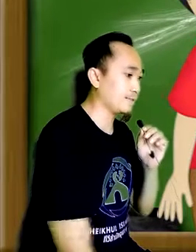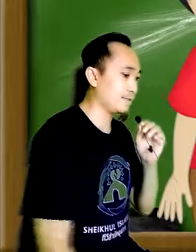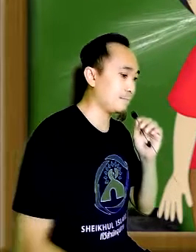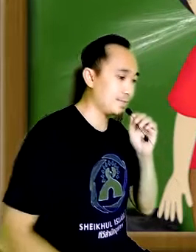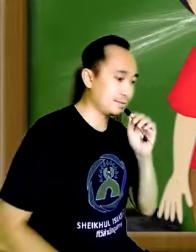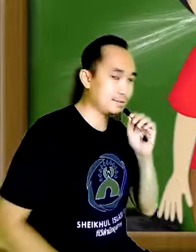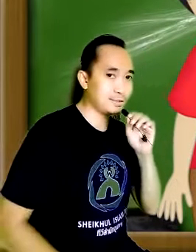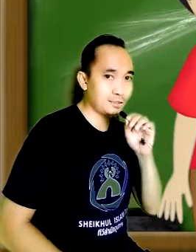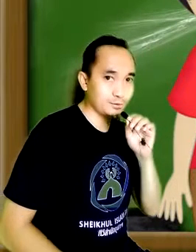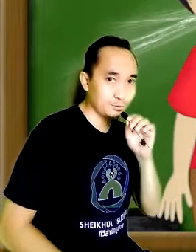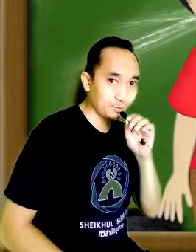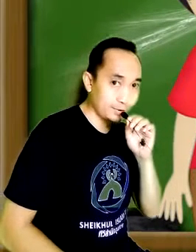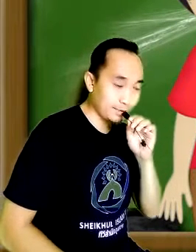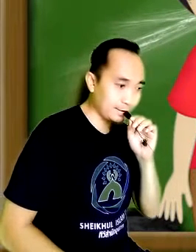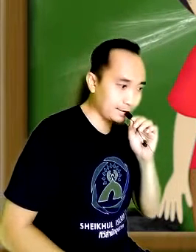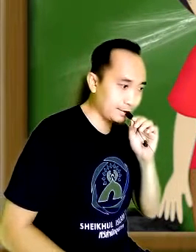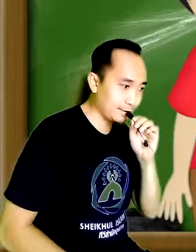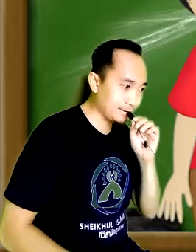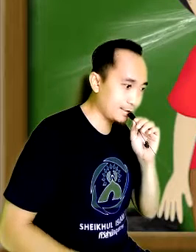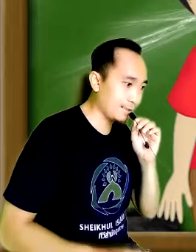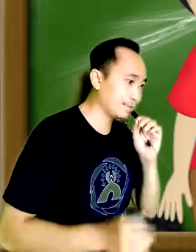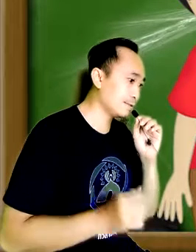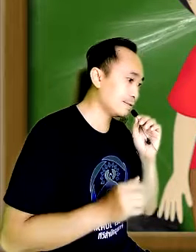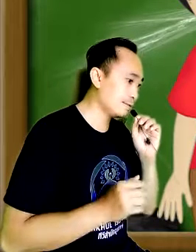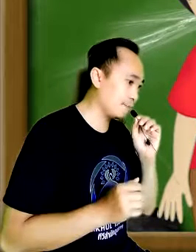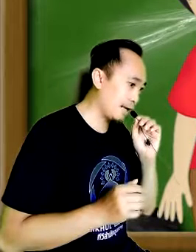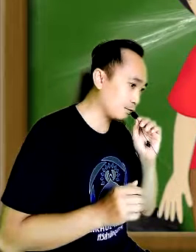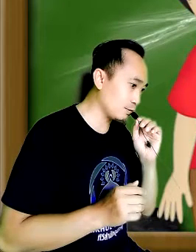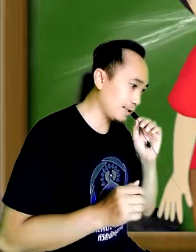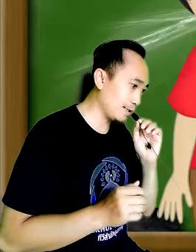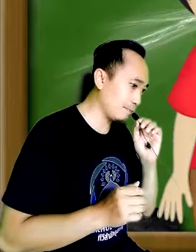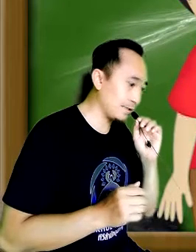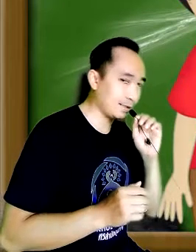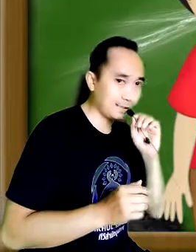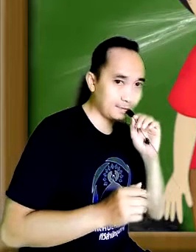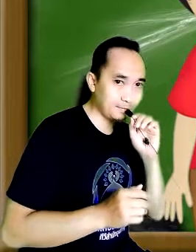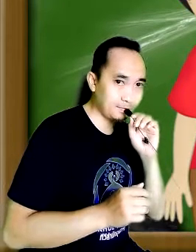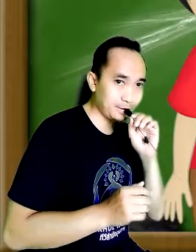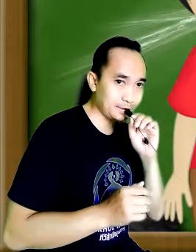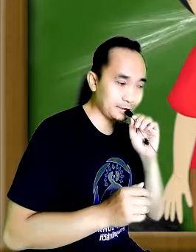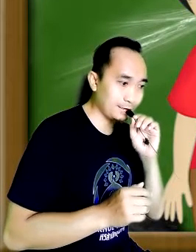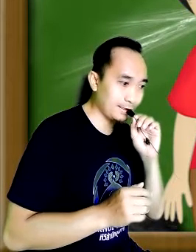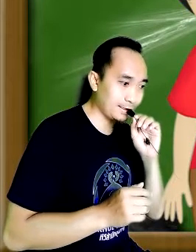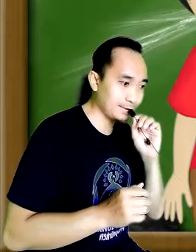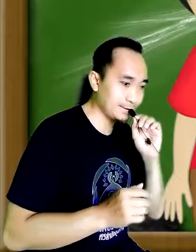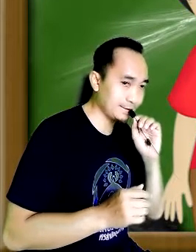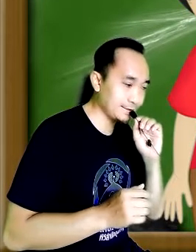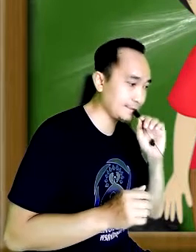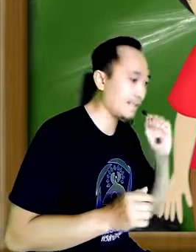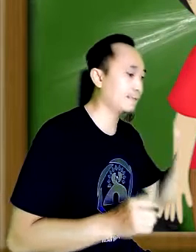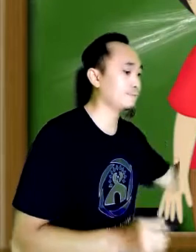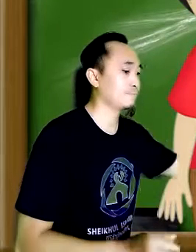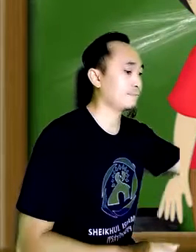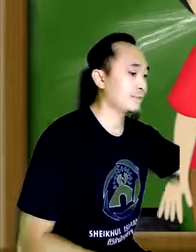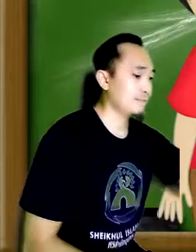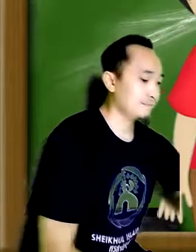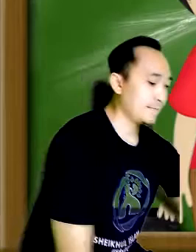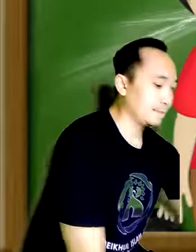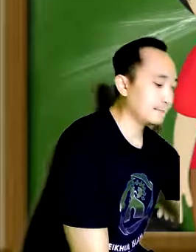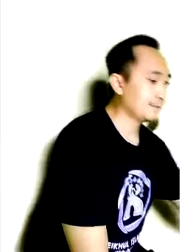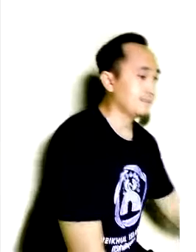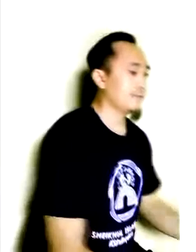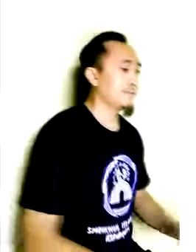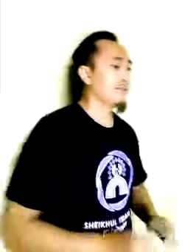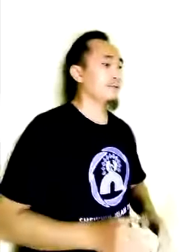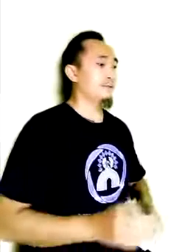tema 8, subtema 3 tentang pengaruh gaya pada peristiwa di sekitar.